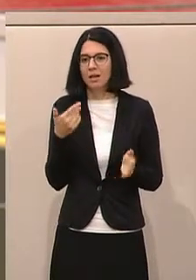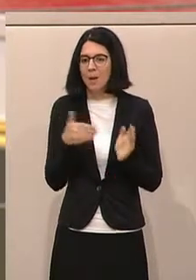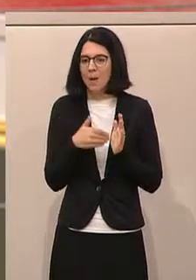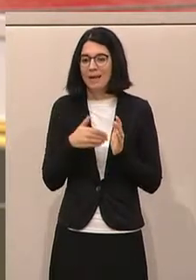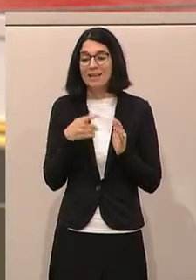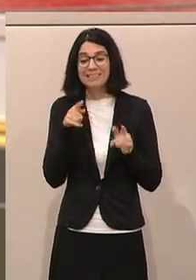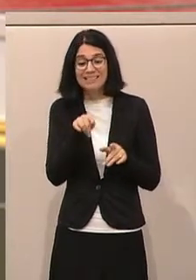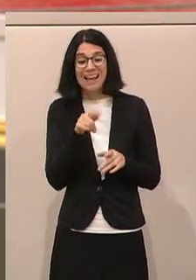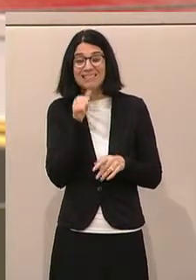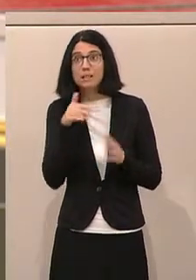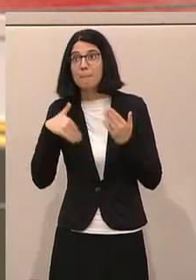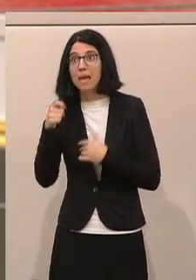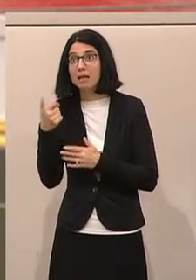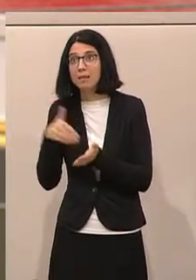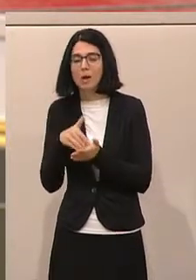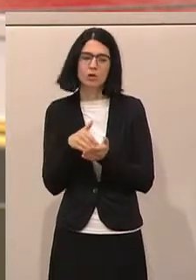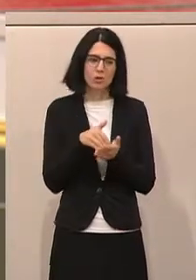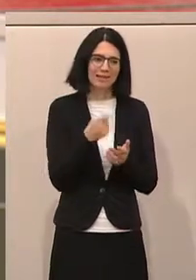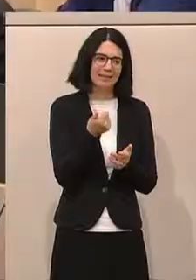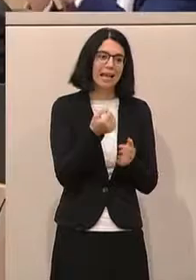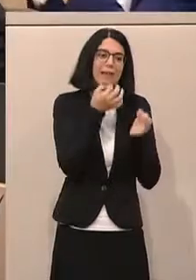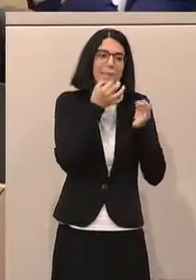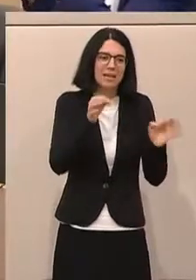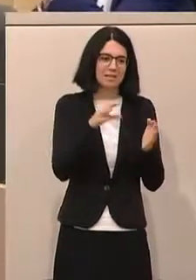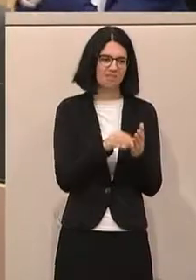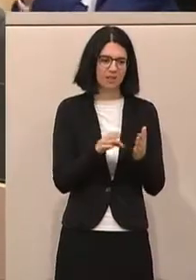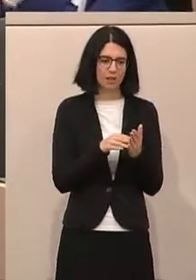es besser einsetzen. Und dem haben wir uns verpflichtet.